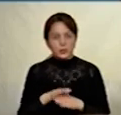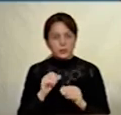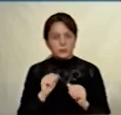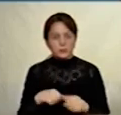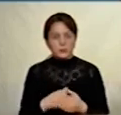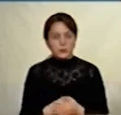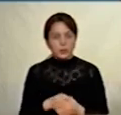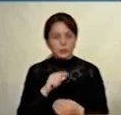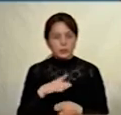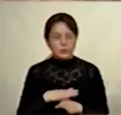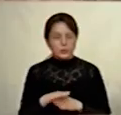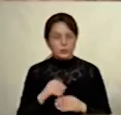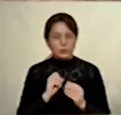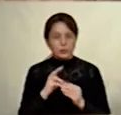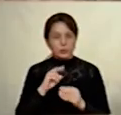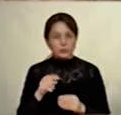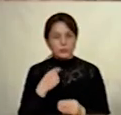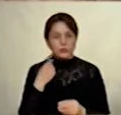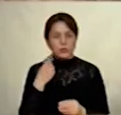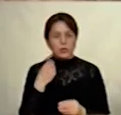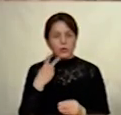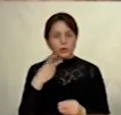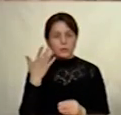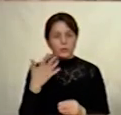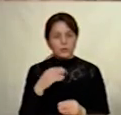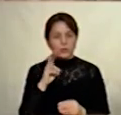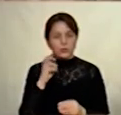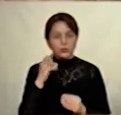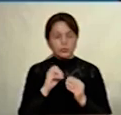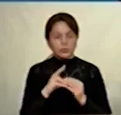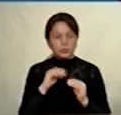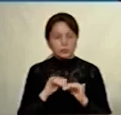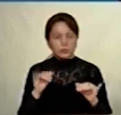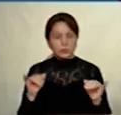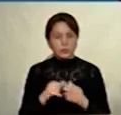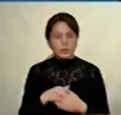mumkin. Shunday qilib 12.125 ni 212 ga ko'paytirsak